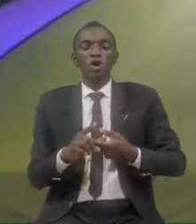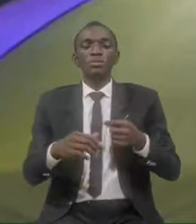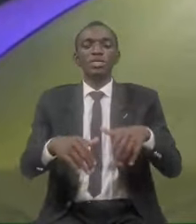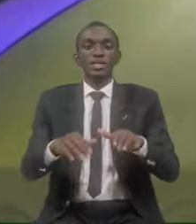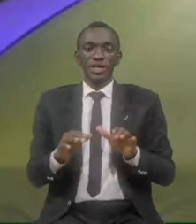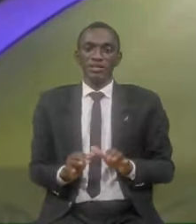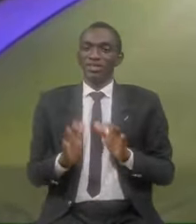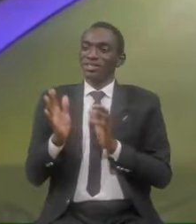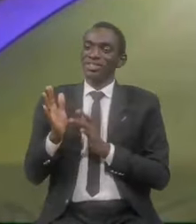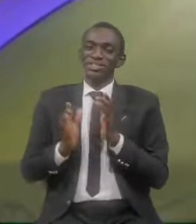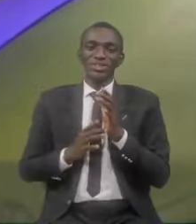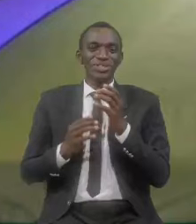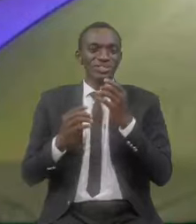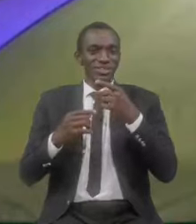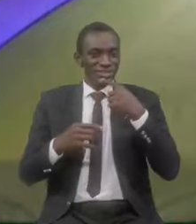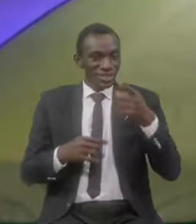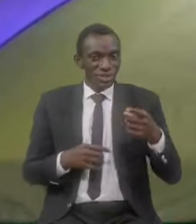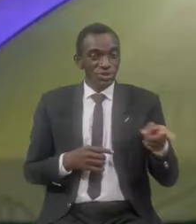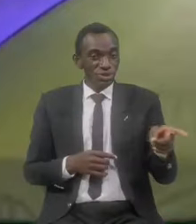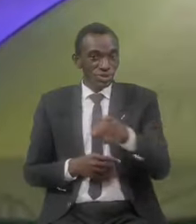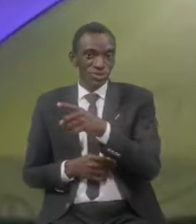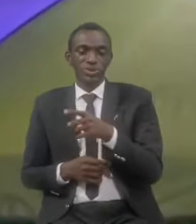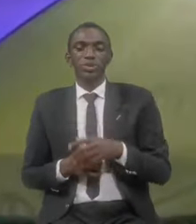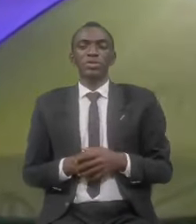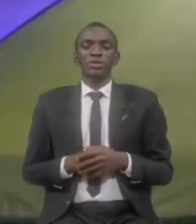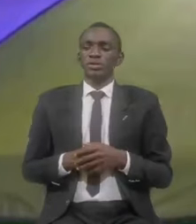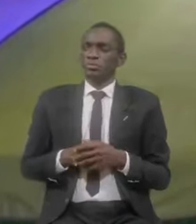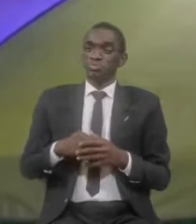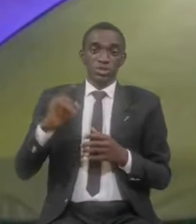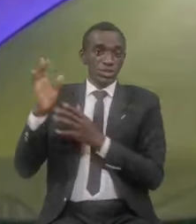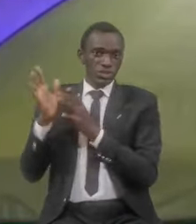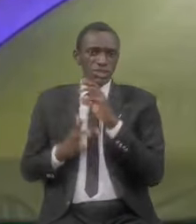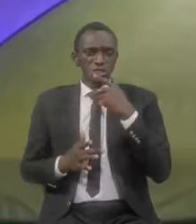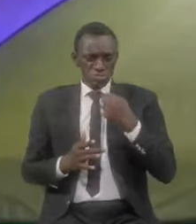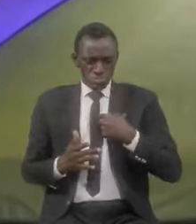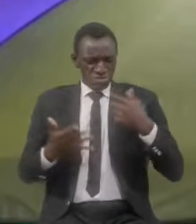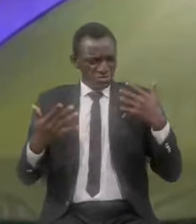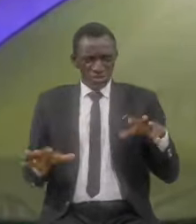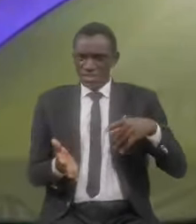Et alors, pour venir vous dire que j'ai payé tout le prix.